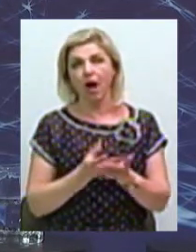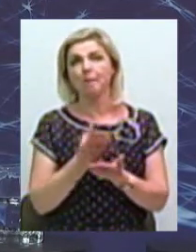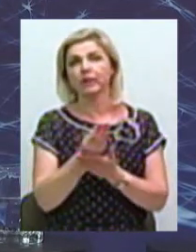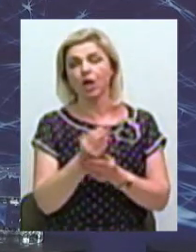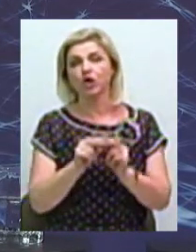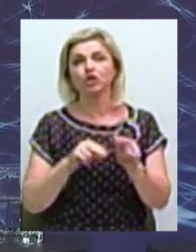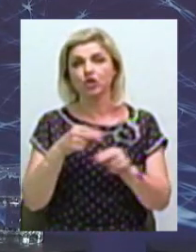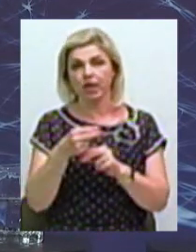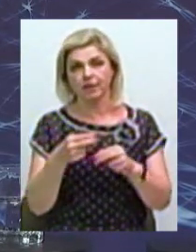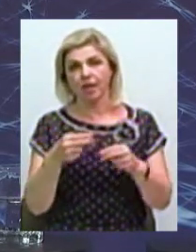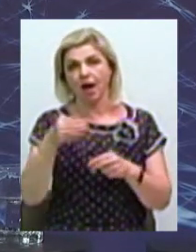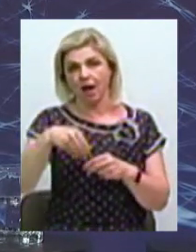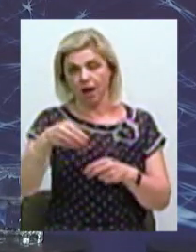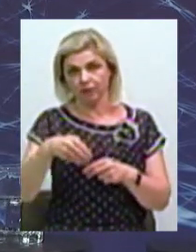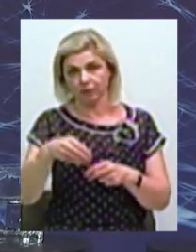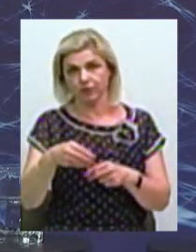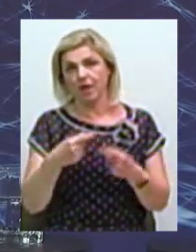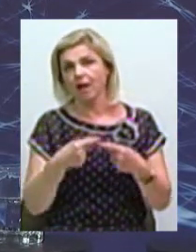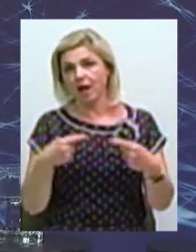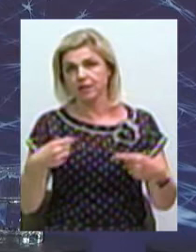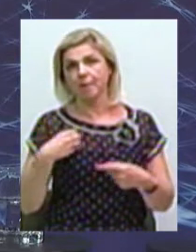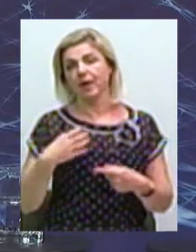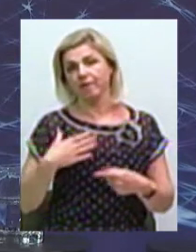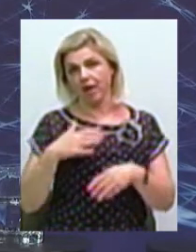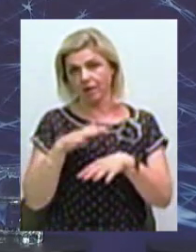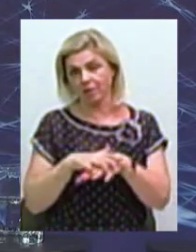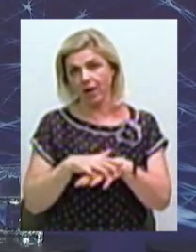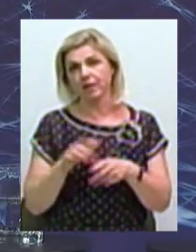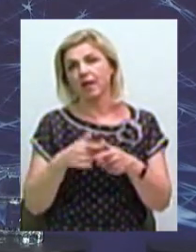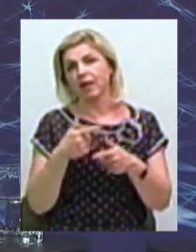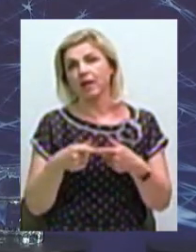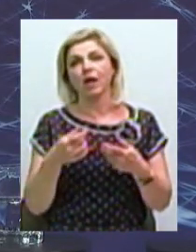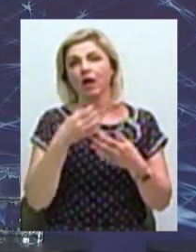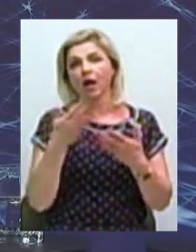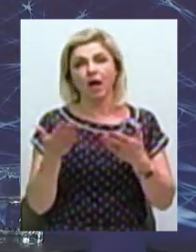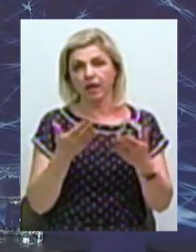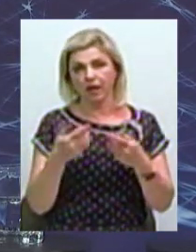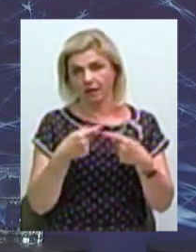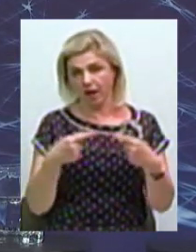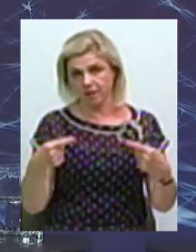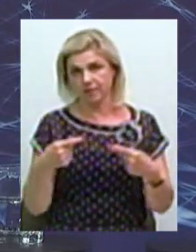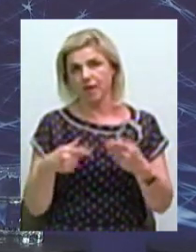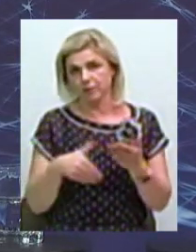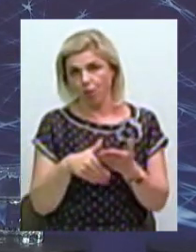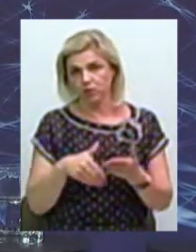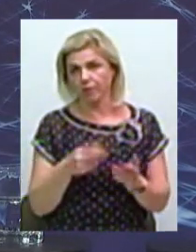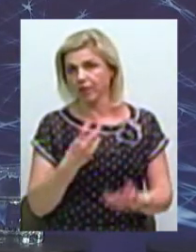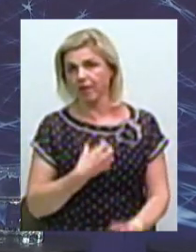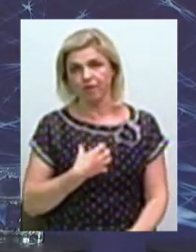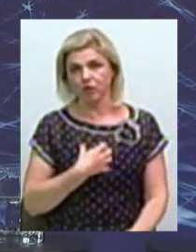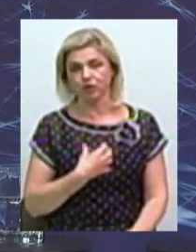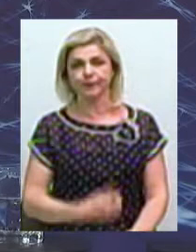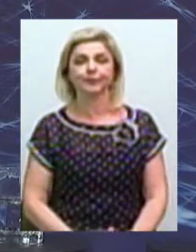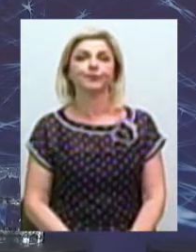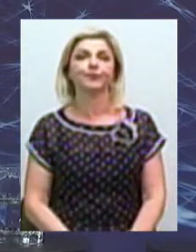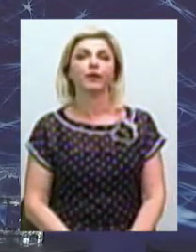через терминал, да, ну, различный PrivatBank, то или либо какие-то EasyPay, неважно. Вот. А